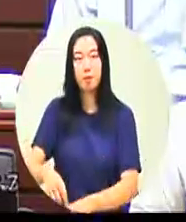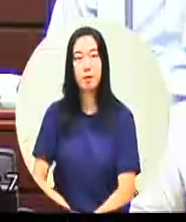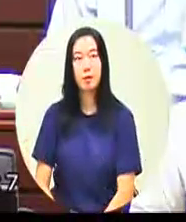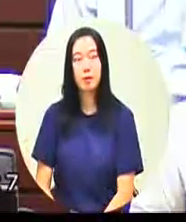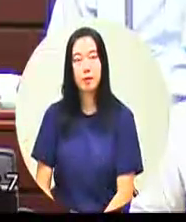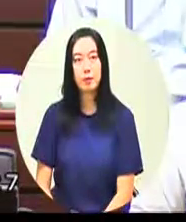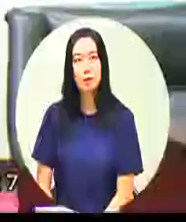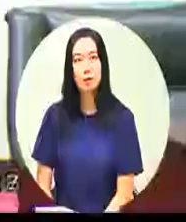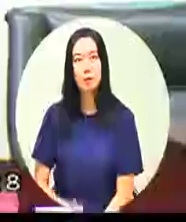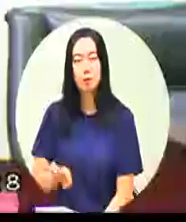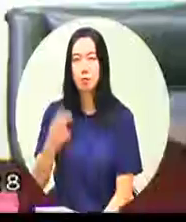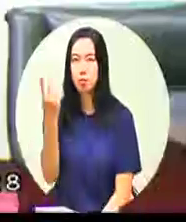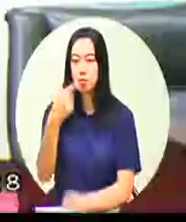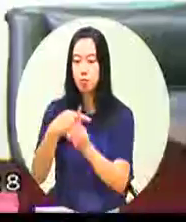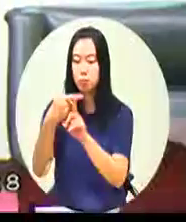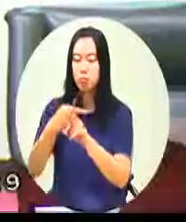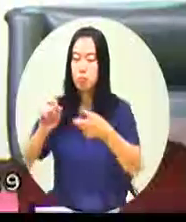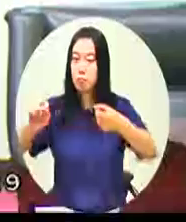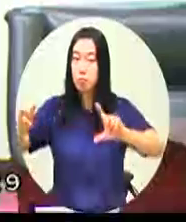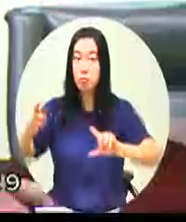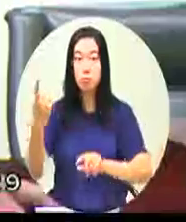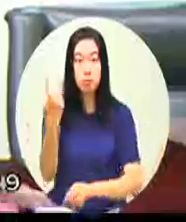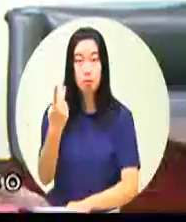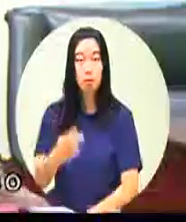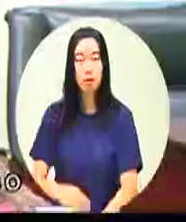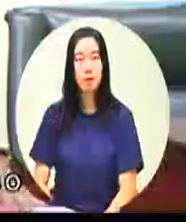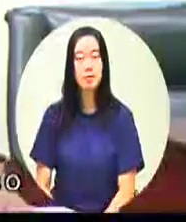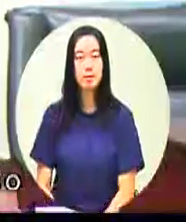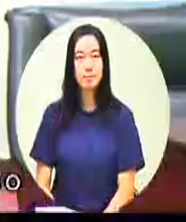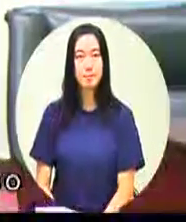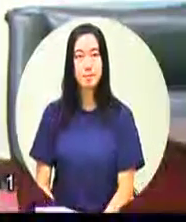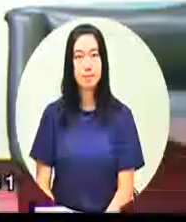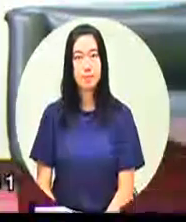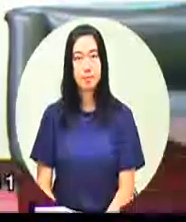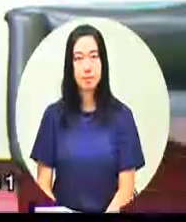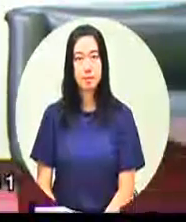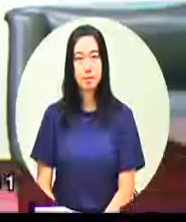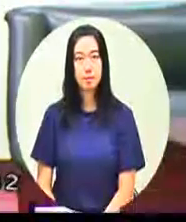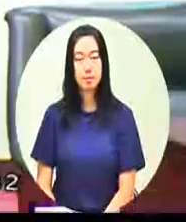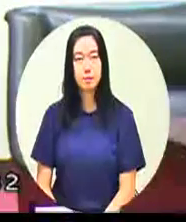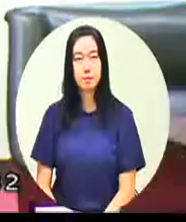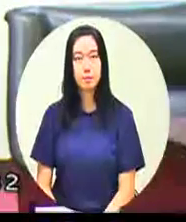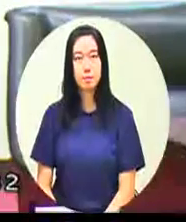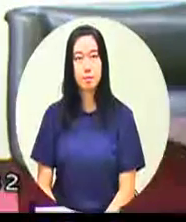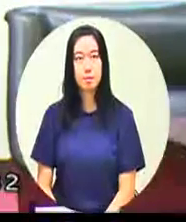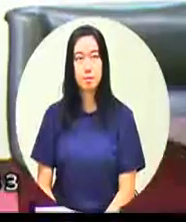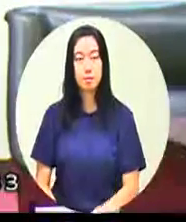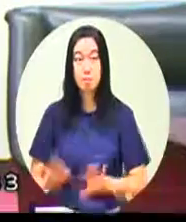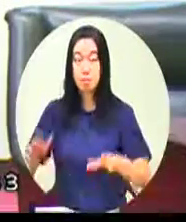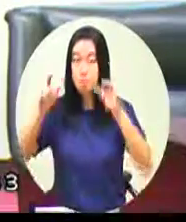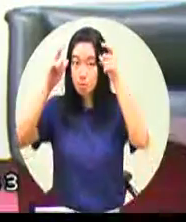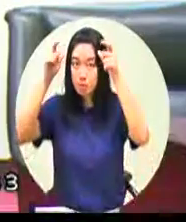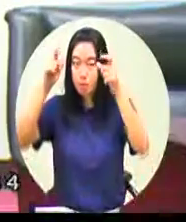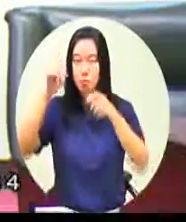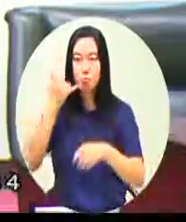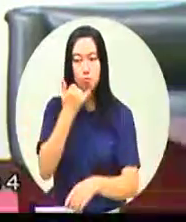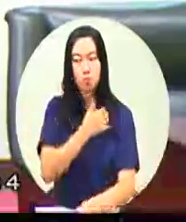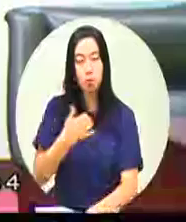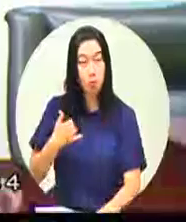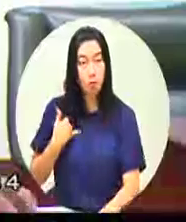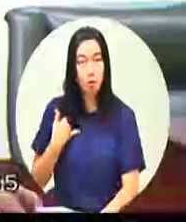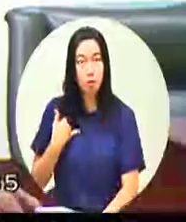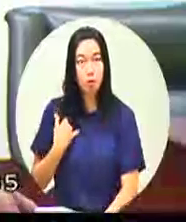咱好像有两个标准。我咧讲两个标准当中，就是讲，因为咱高雄这边有可能，